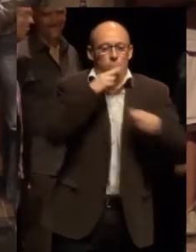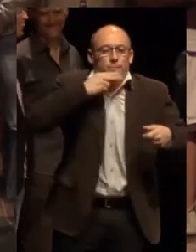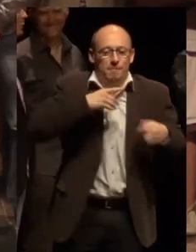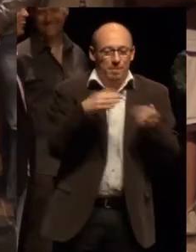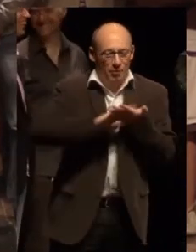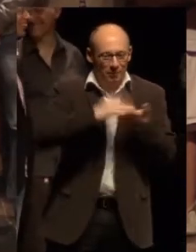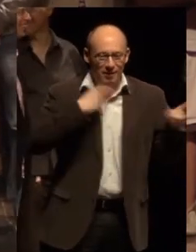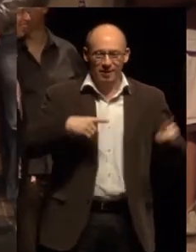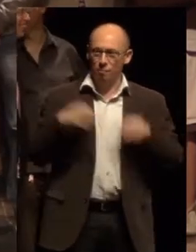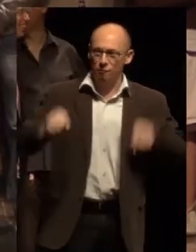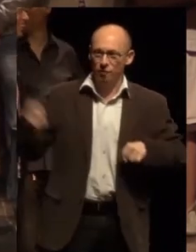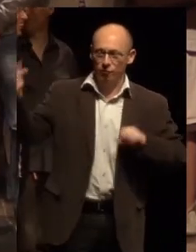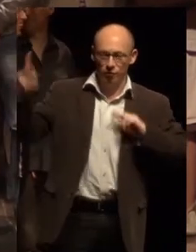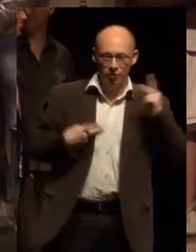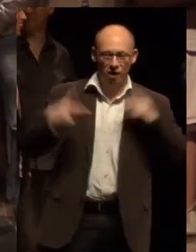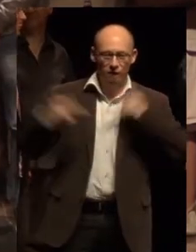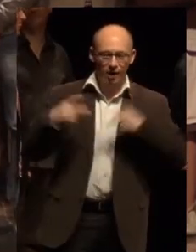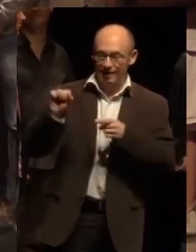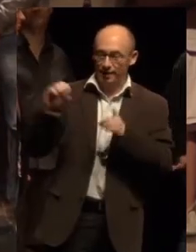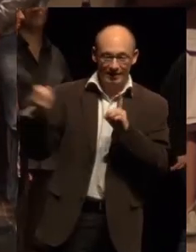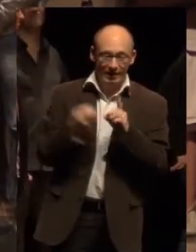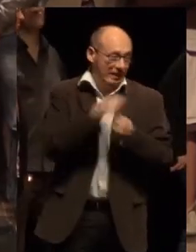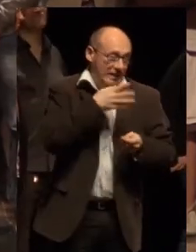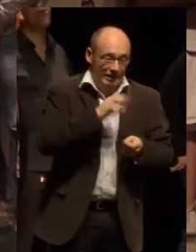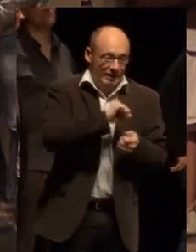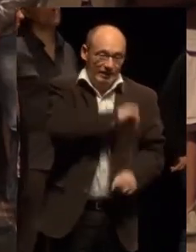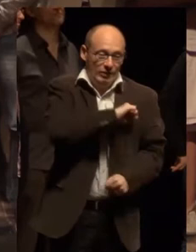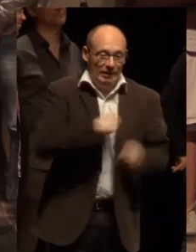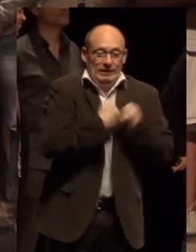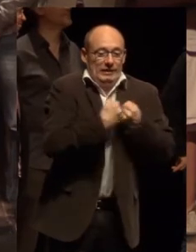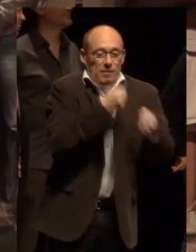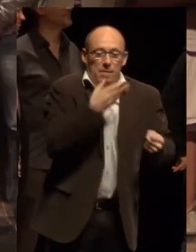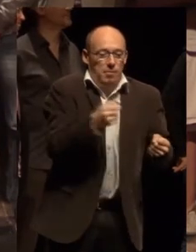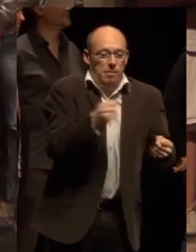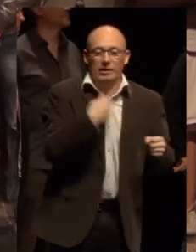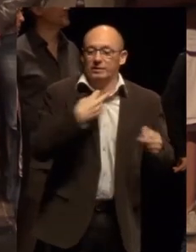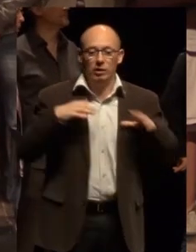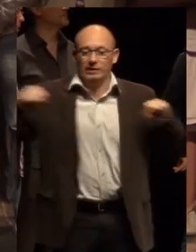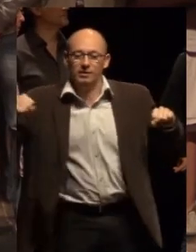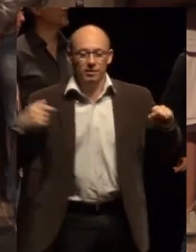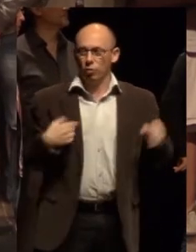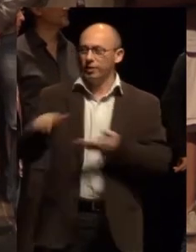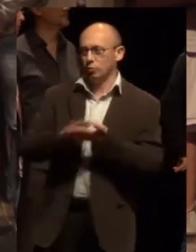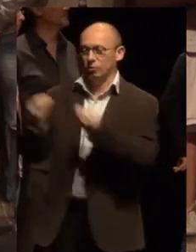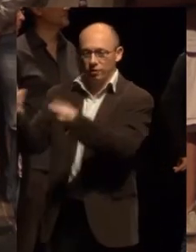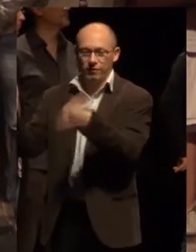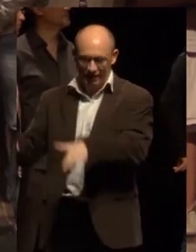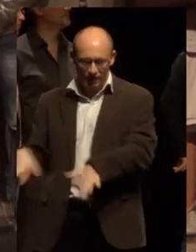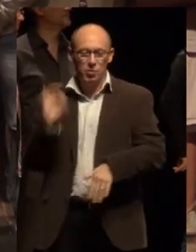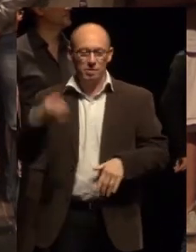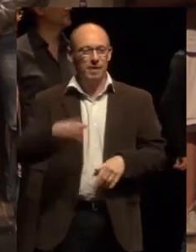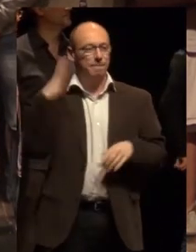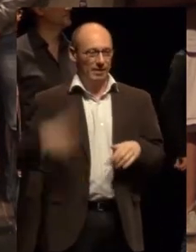c'est bien pouvoir venir, parce qu'ils m'ont envoyé expressément des SMS pour que je les excuse. Donc, mesdames et